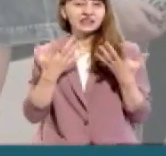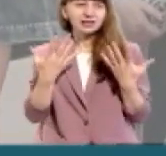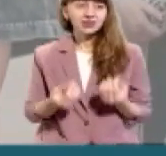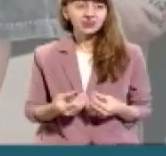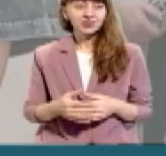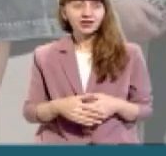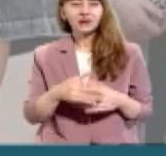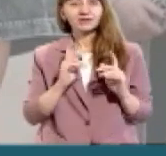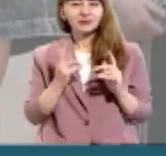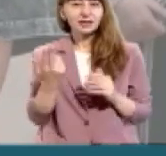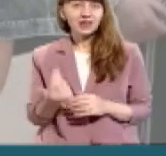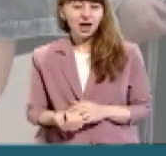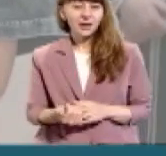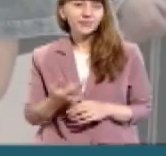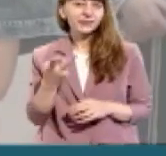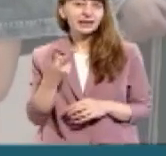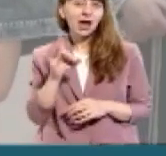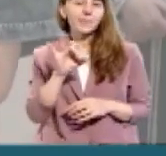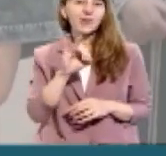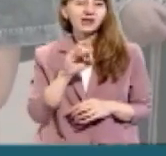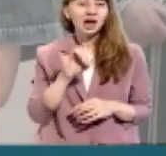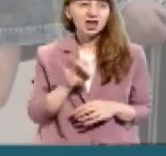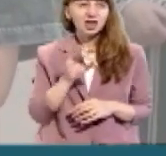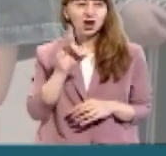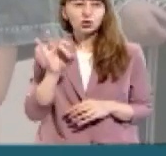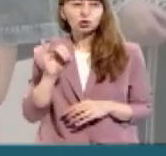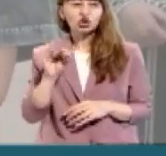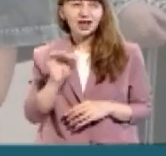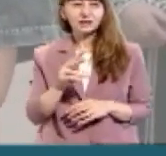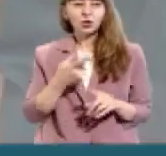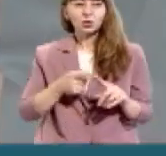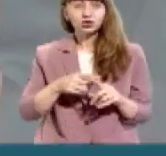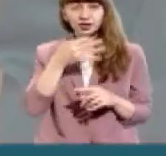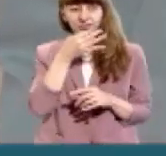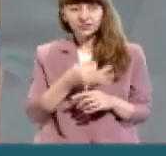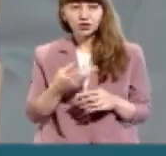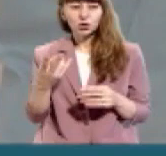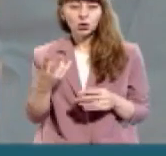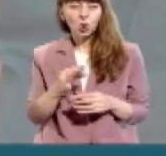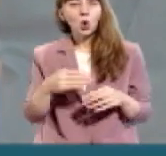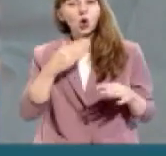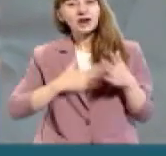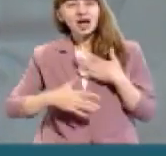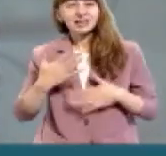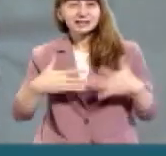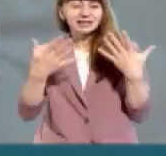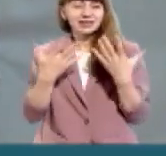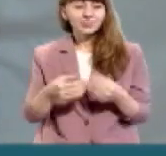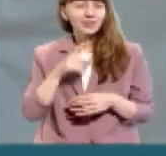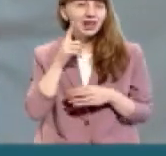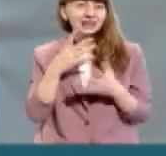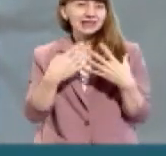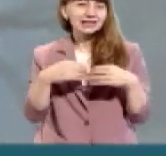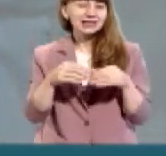Да. Вы жених? Да. Для Макара и Аружан сегодня очень ответственный, но в то же время радостный день.